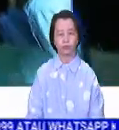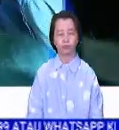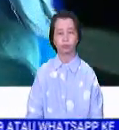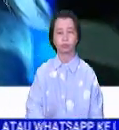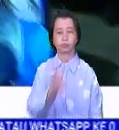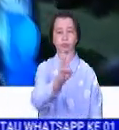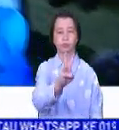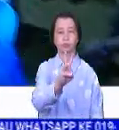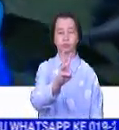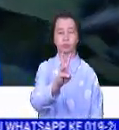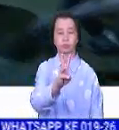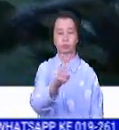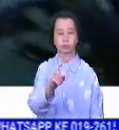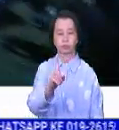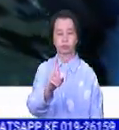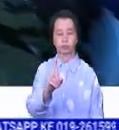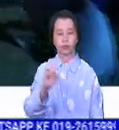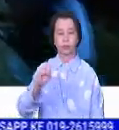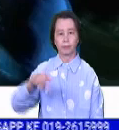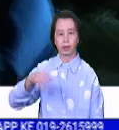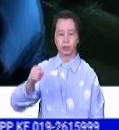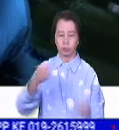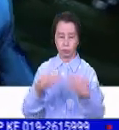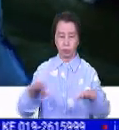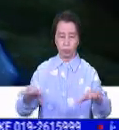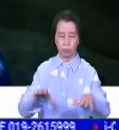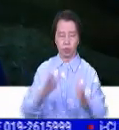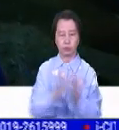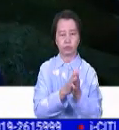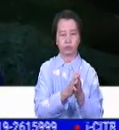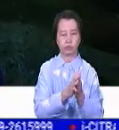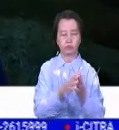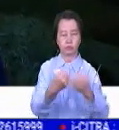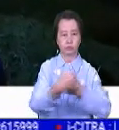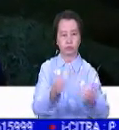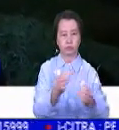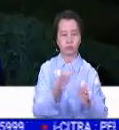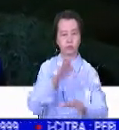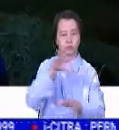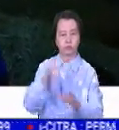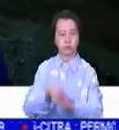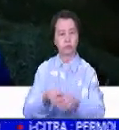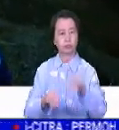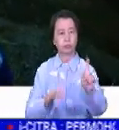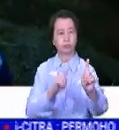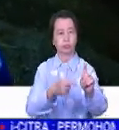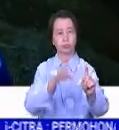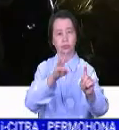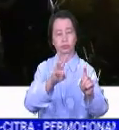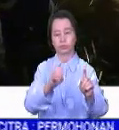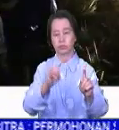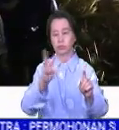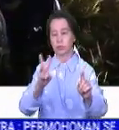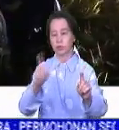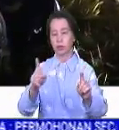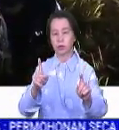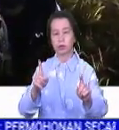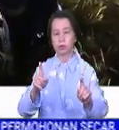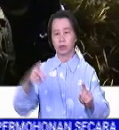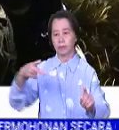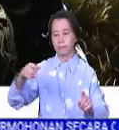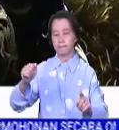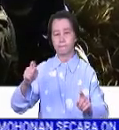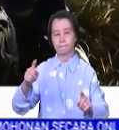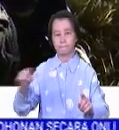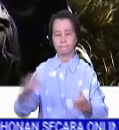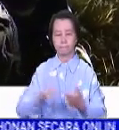601 operasi telah dijalankan jabatan imigres Sabah melibatkan tangkapan 1061 Pendatang Asing Tanpa Izin